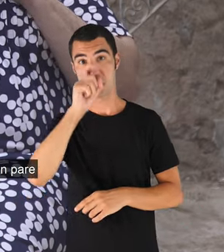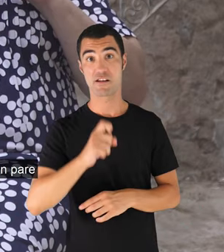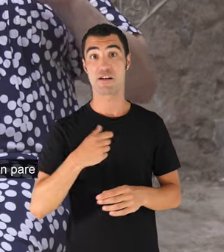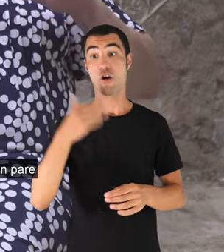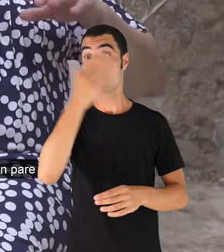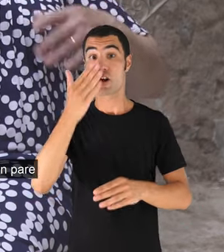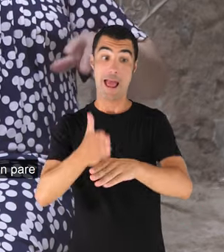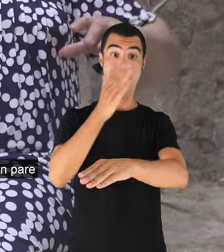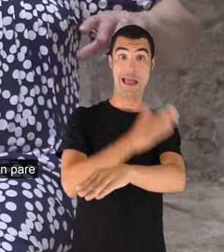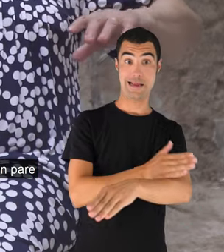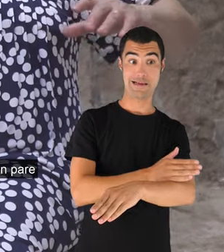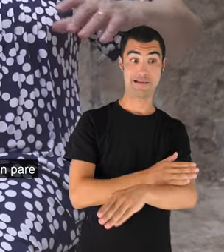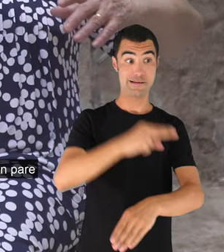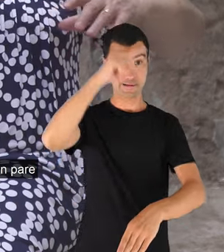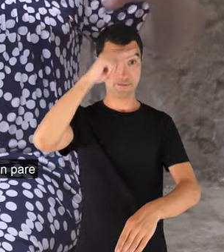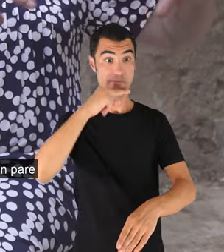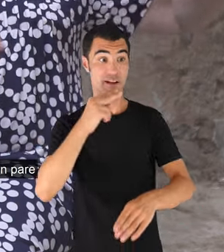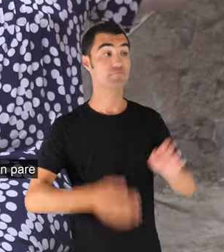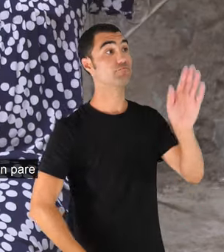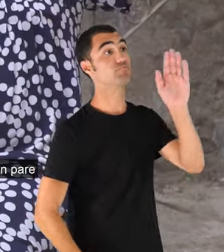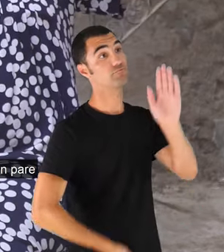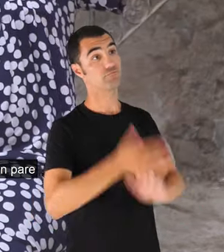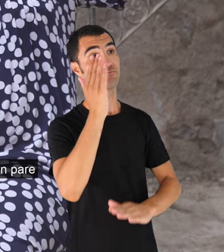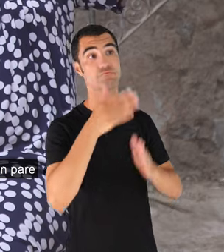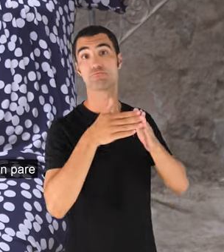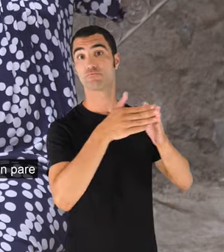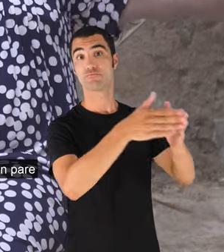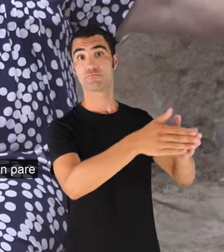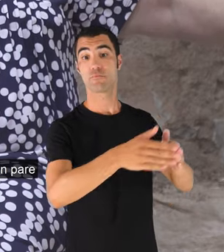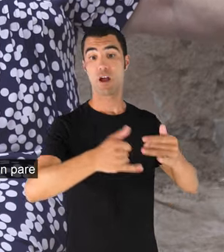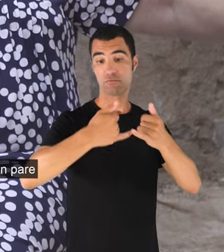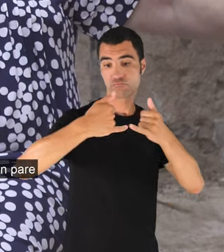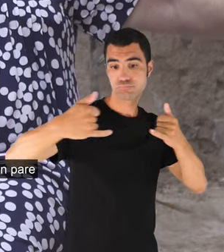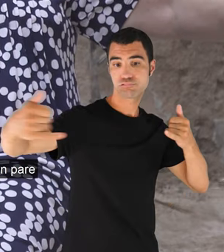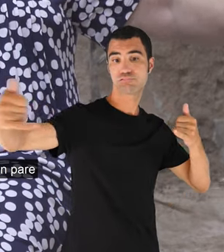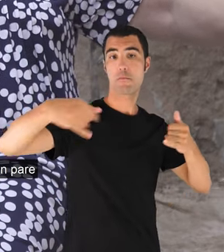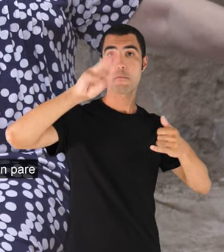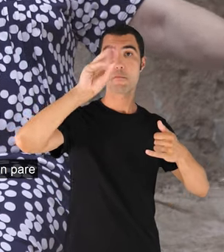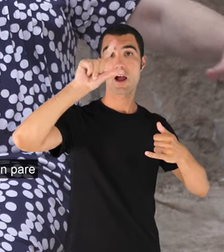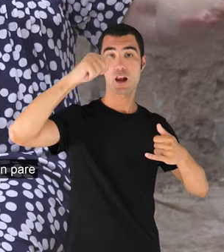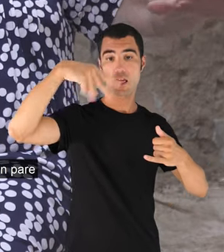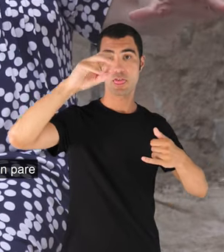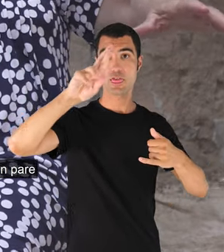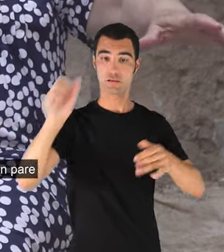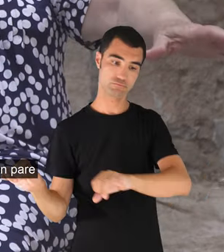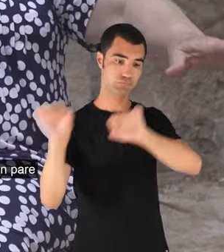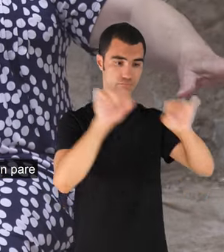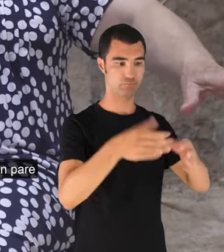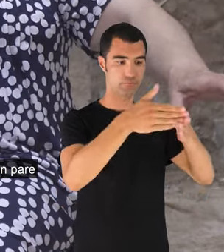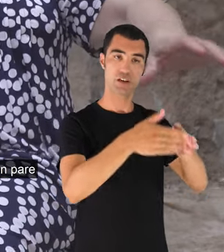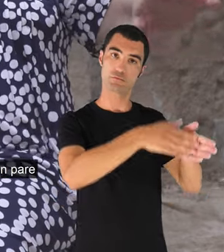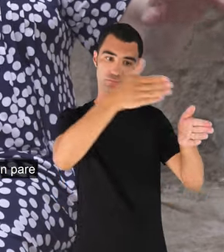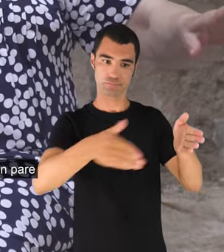'una que mon pare ja havia partit i li havien duit els palangres a veure sa barca, mon pare se n'anava amb un dels meus